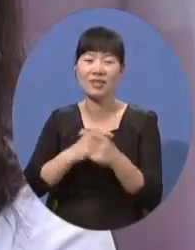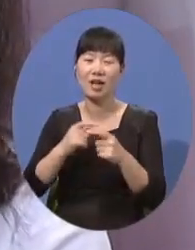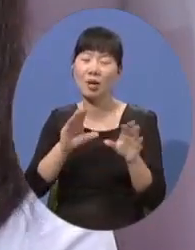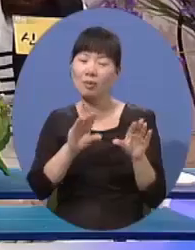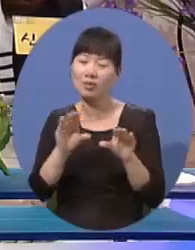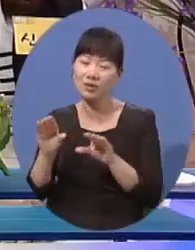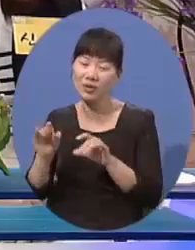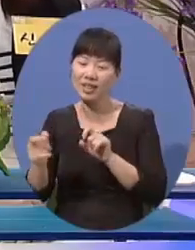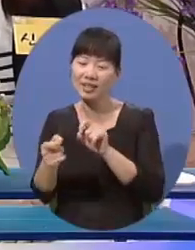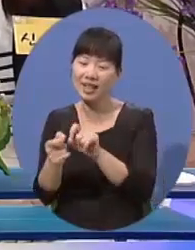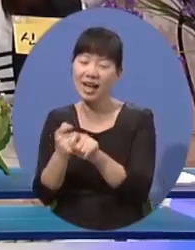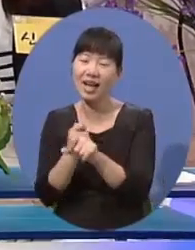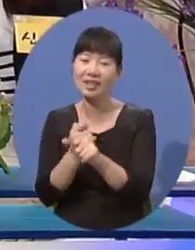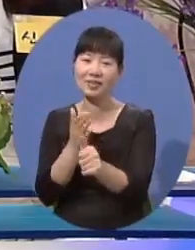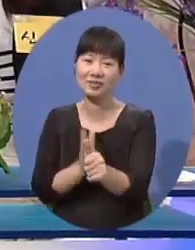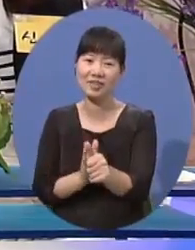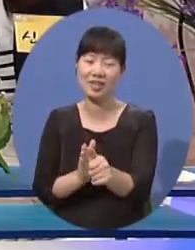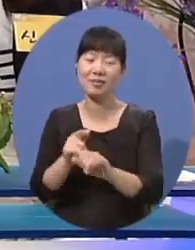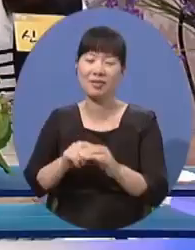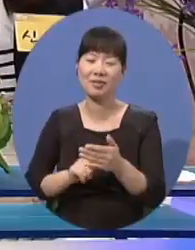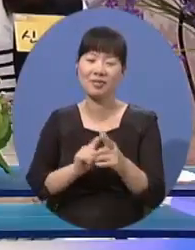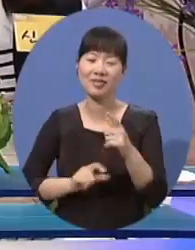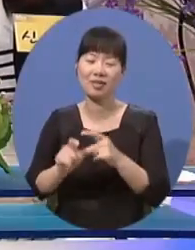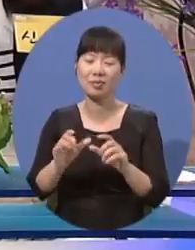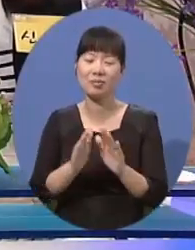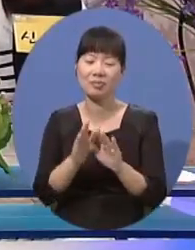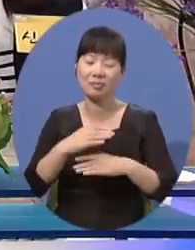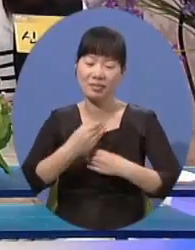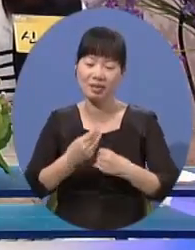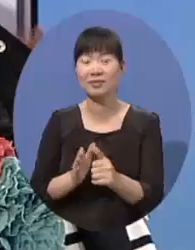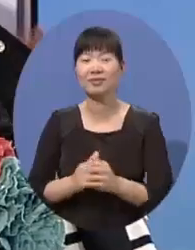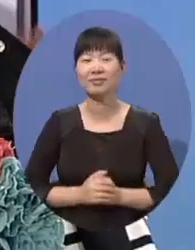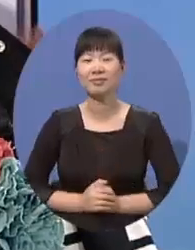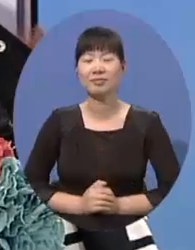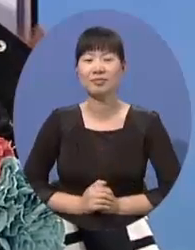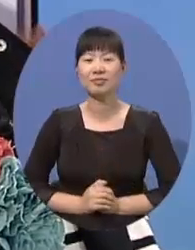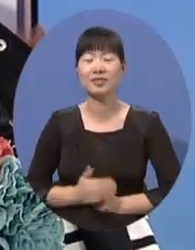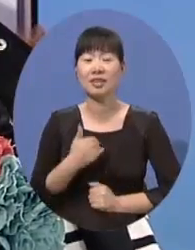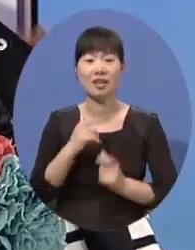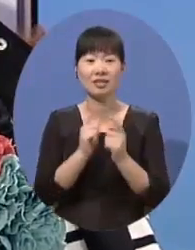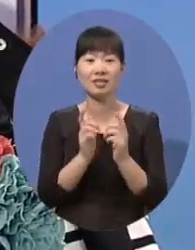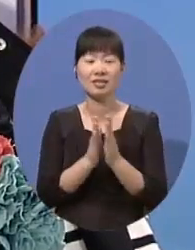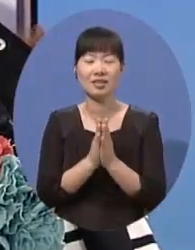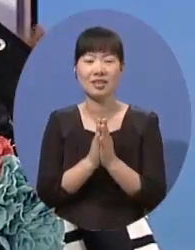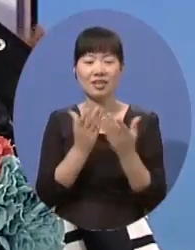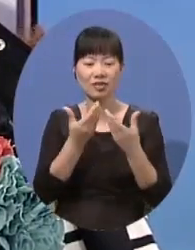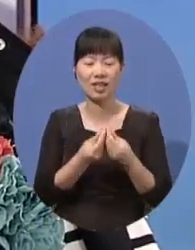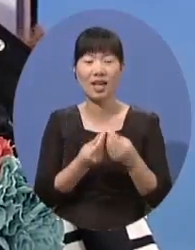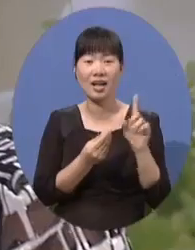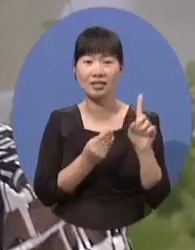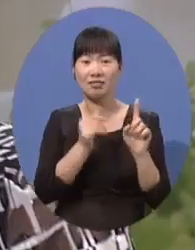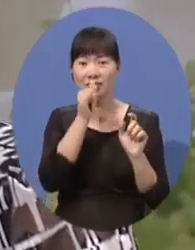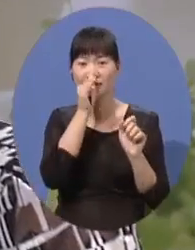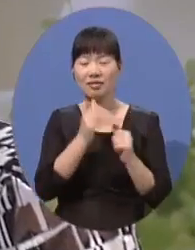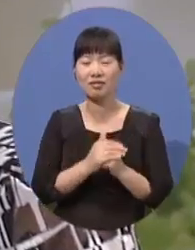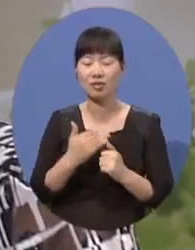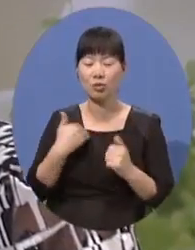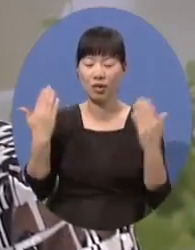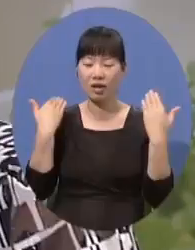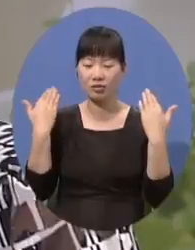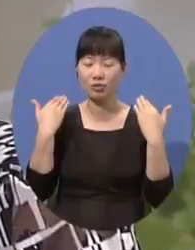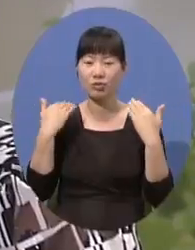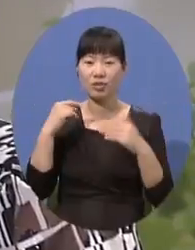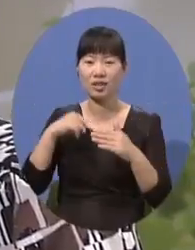좀 다가와 주시면 저희가 마음이 더 편할 것 같아요. 아, 그런 게 있군요. 제가 실제로 있었던 한 예인데요. 네. 저희